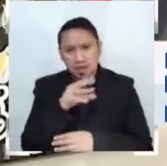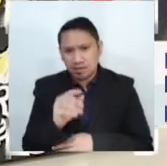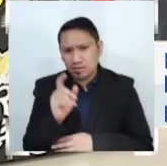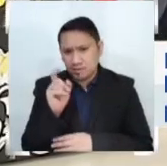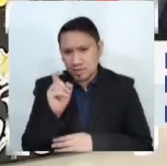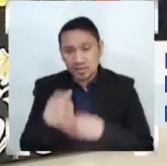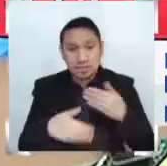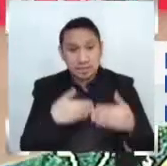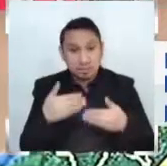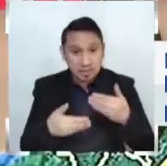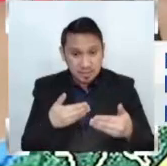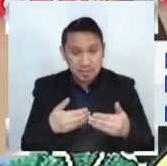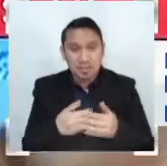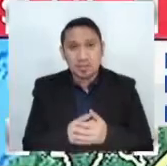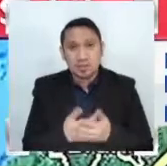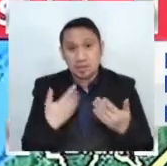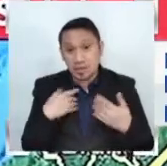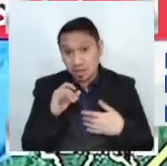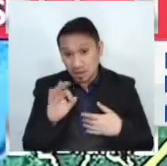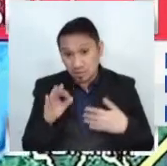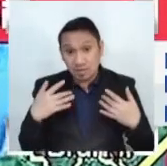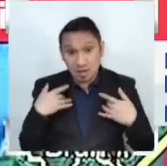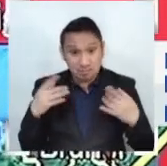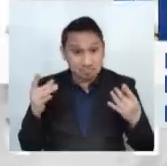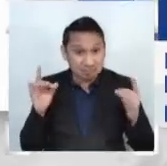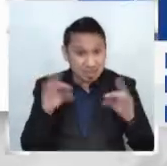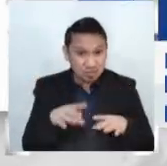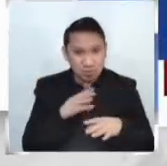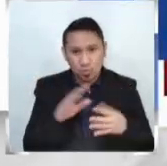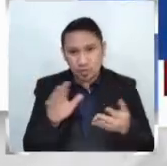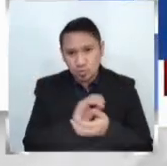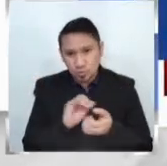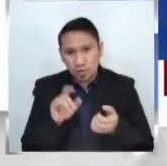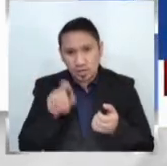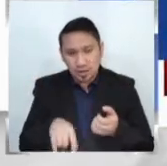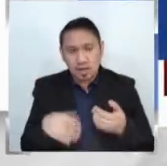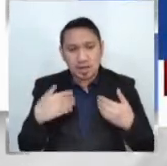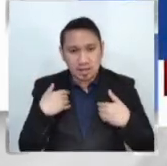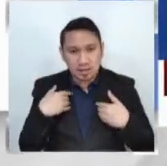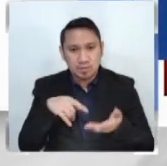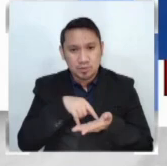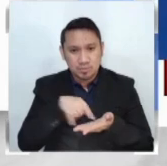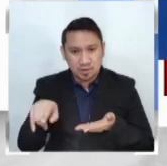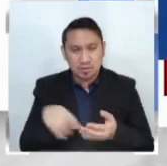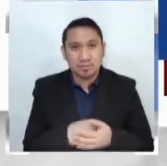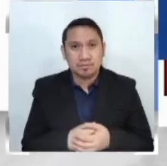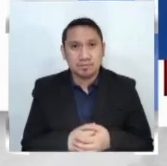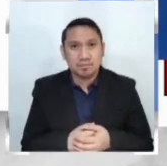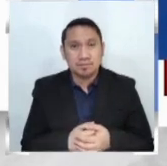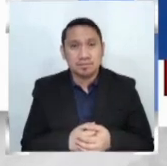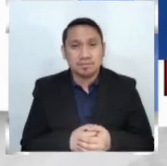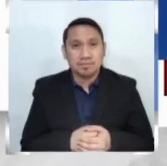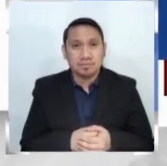ng pagbibigay danyos sakaling may pinsalang dulot ng space debris. The Liability Convention and the Registration Convention are 2